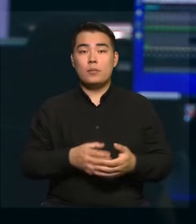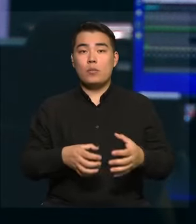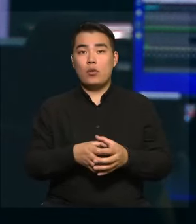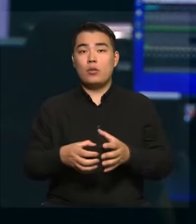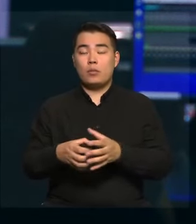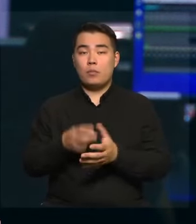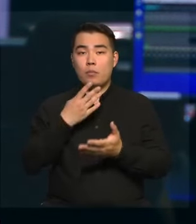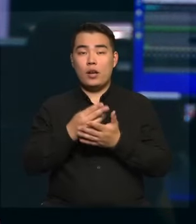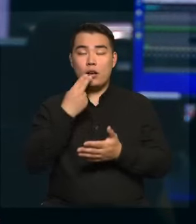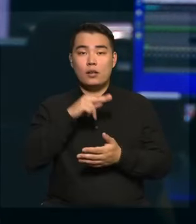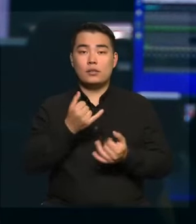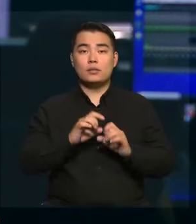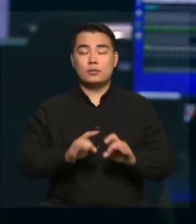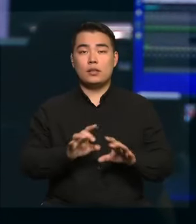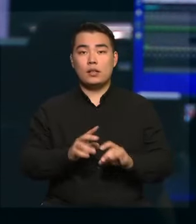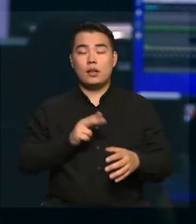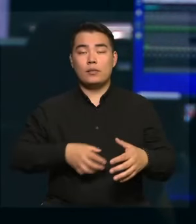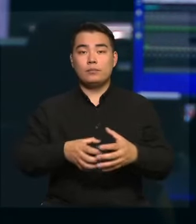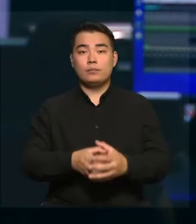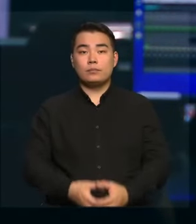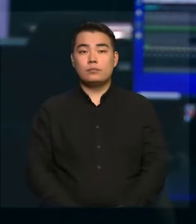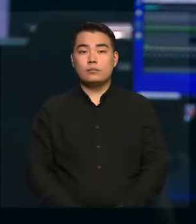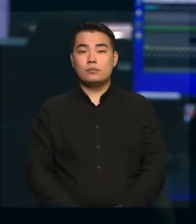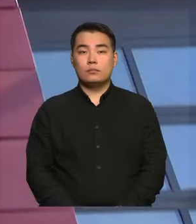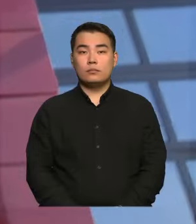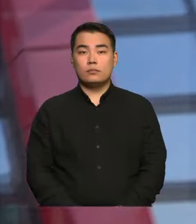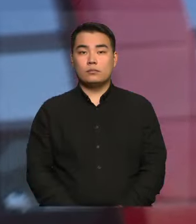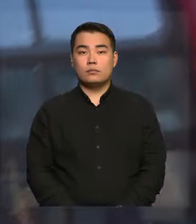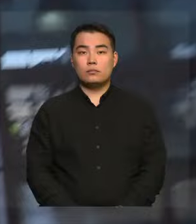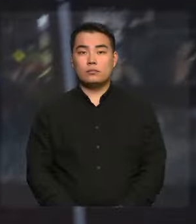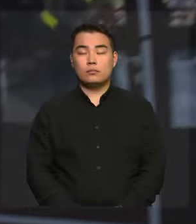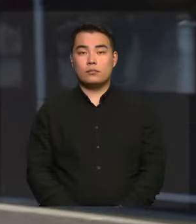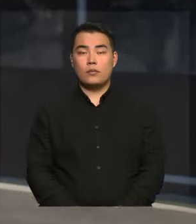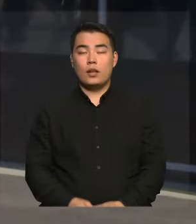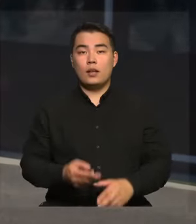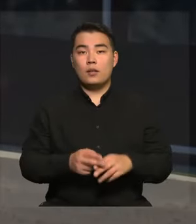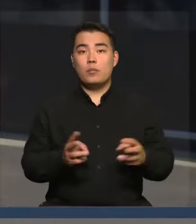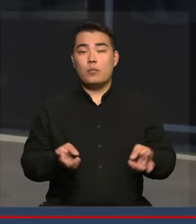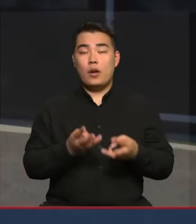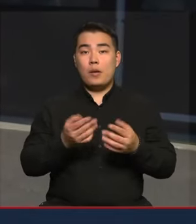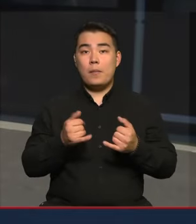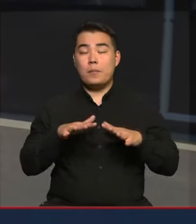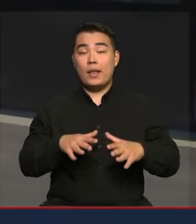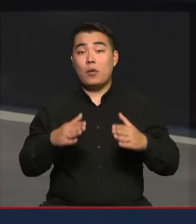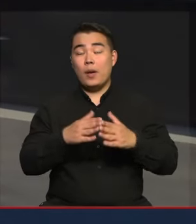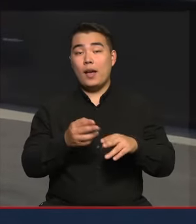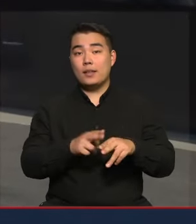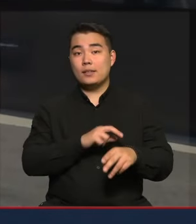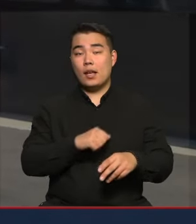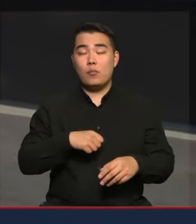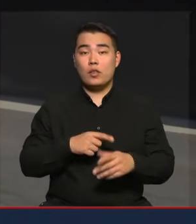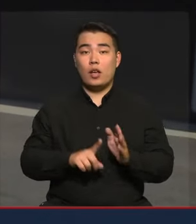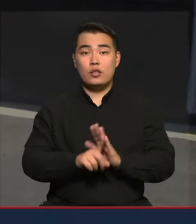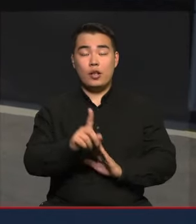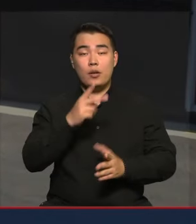ерекшелігі туралы толығырақ тілшіміз Асылбек Тойбек тарқатады. Мұндай өрт сөндіру бөлімінің Қазақстанда баламасы жоқ.